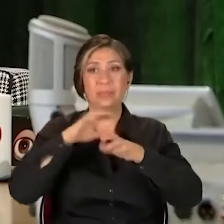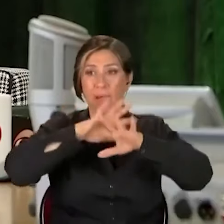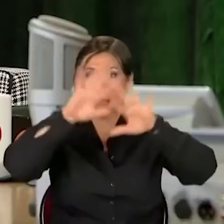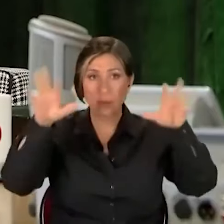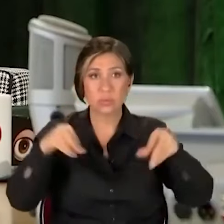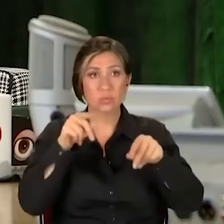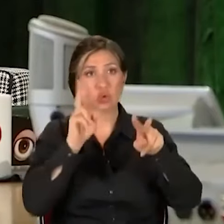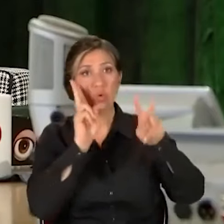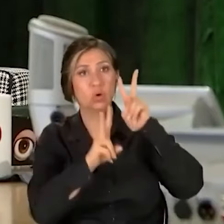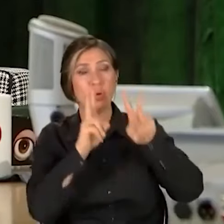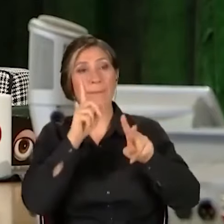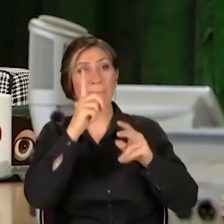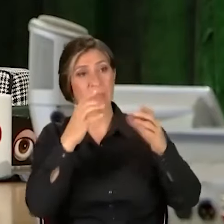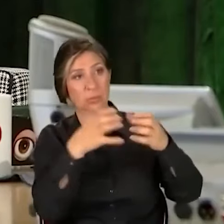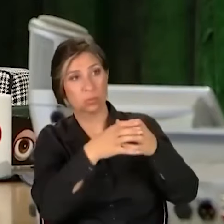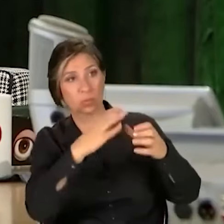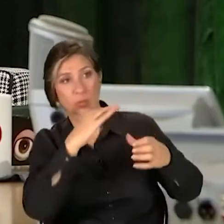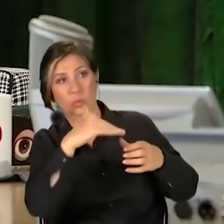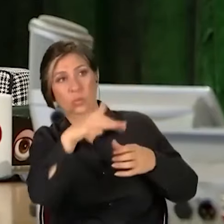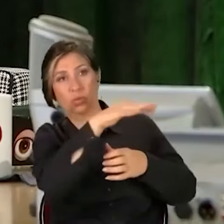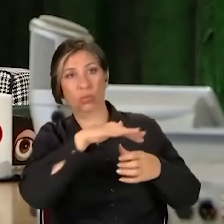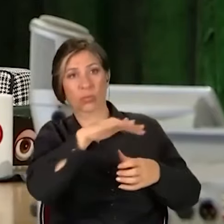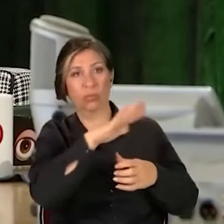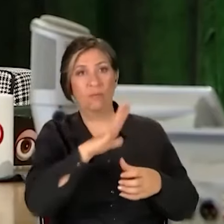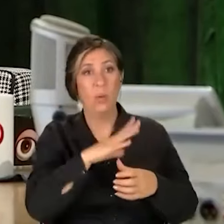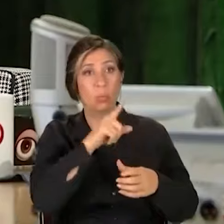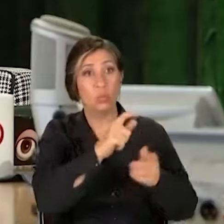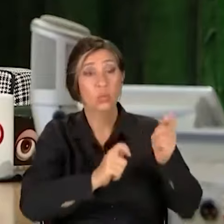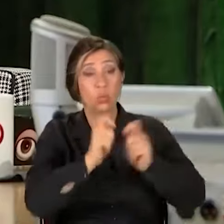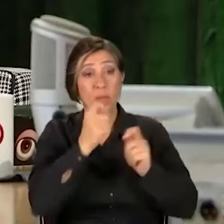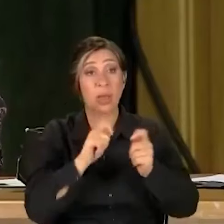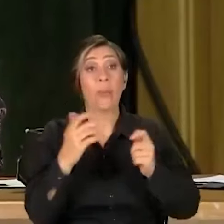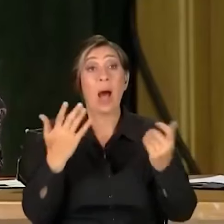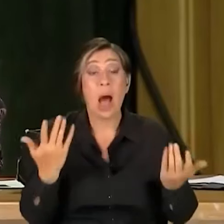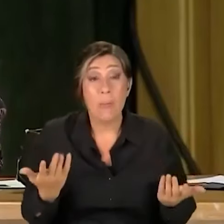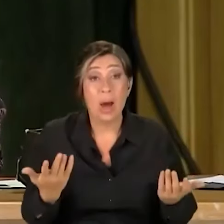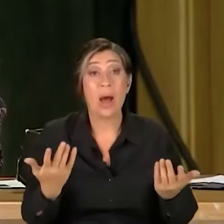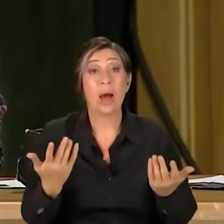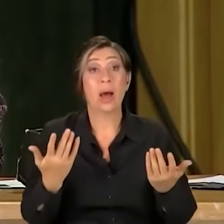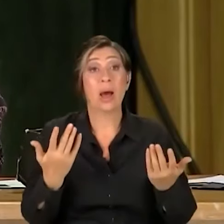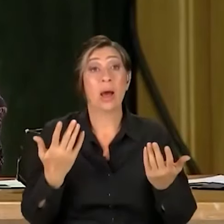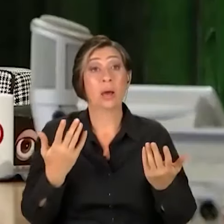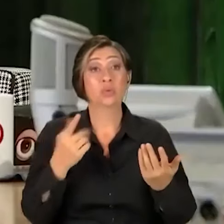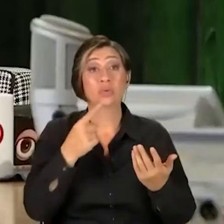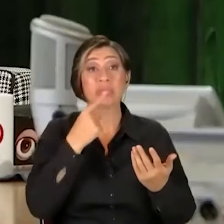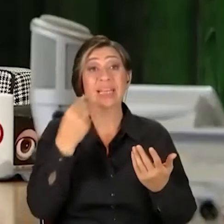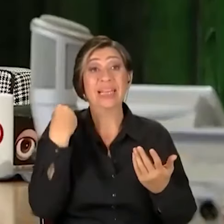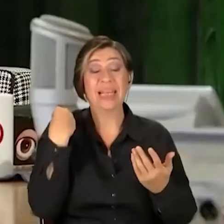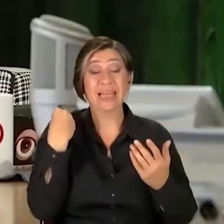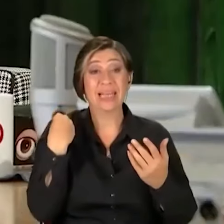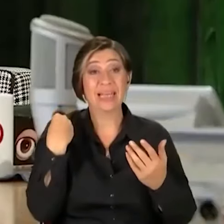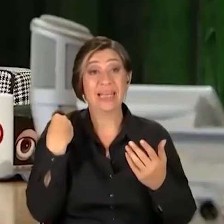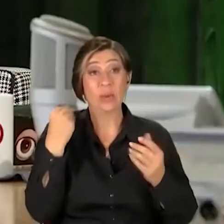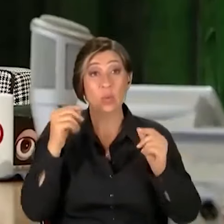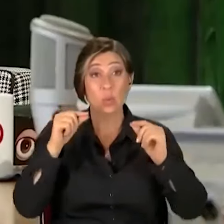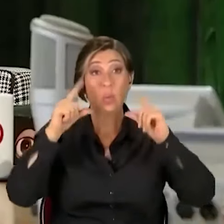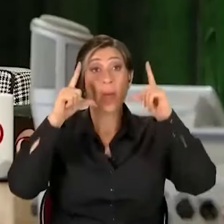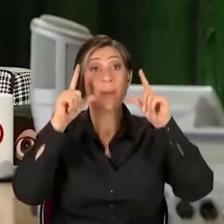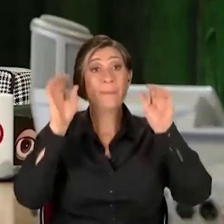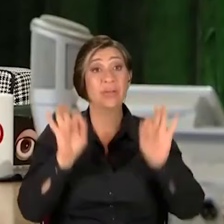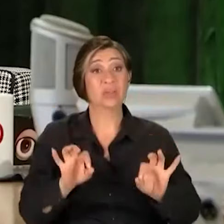hepsi bunu gör dedi ki bir kitle var galiba. Ya var bu tabii. Kitleyi kullanalım. Ama yeni, yani şunu demeye